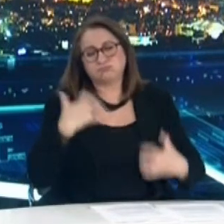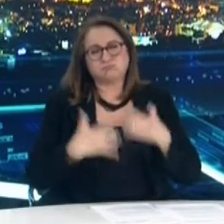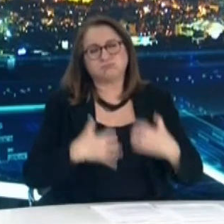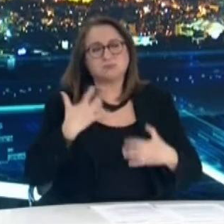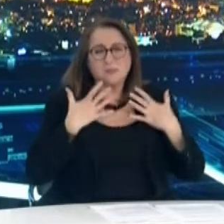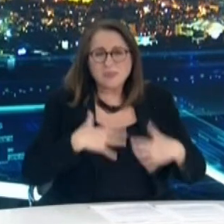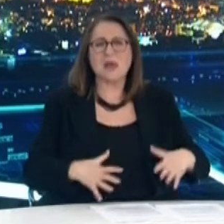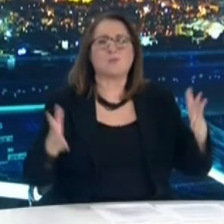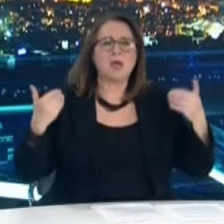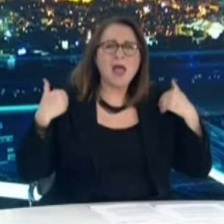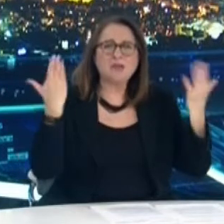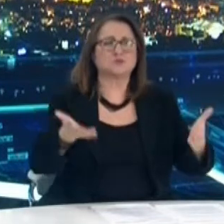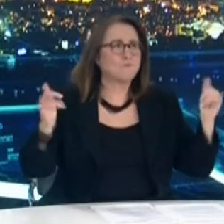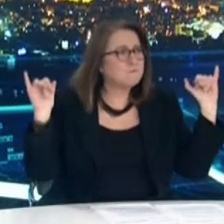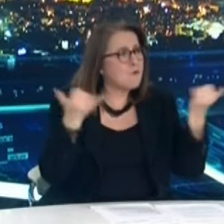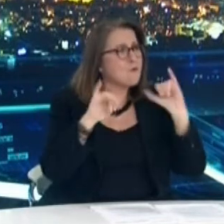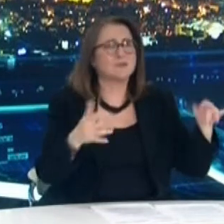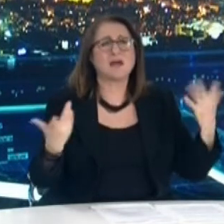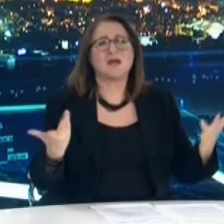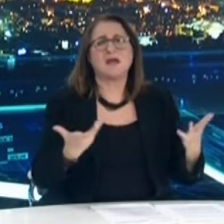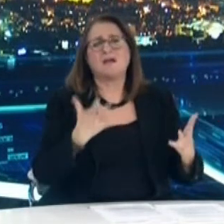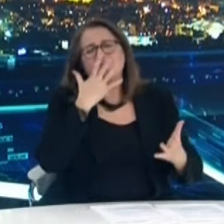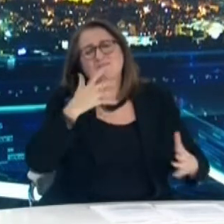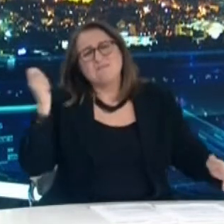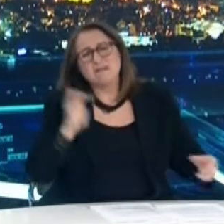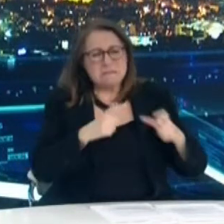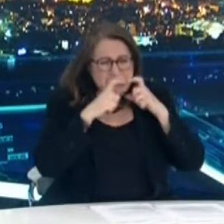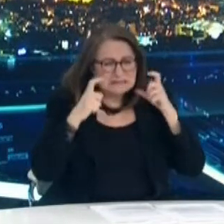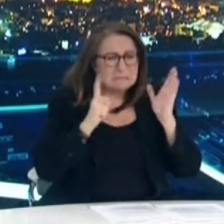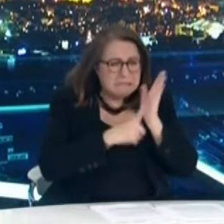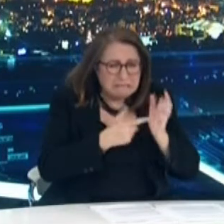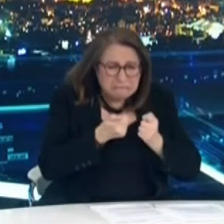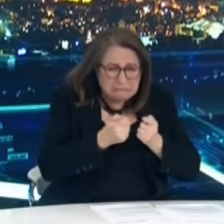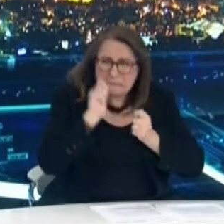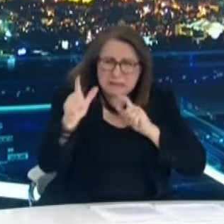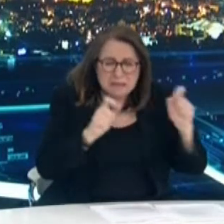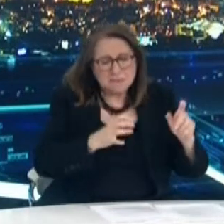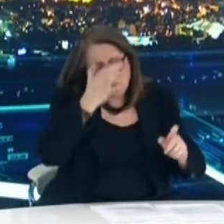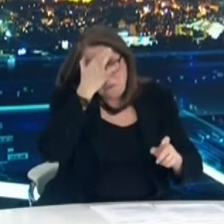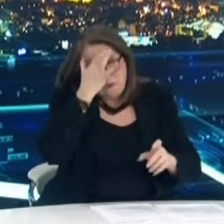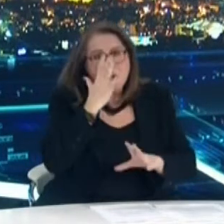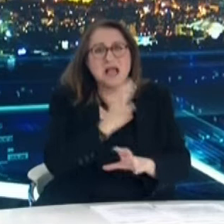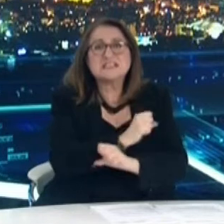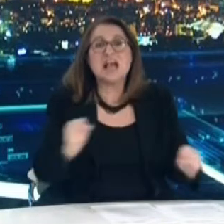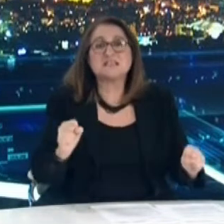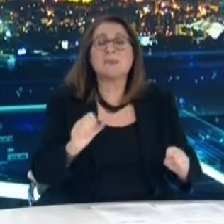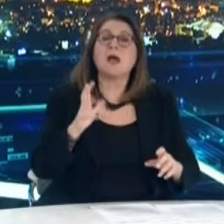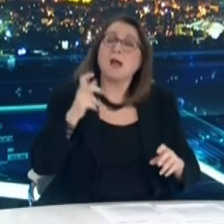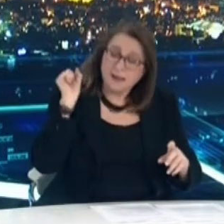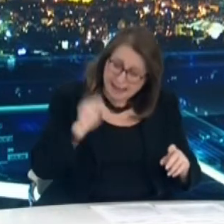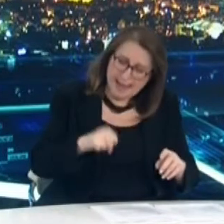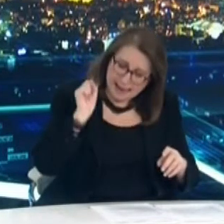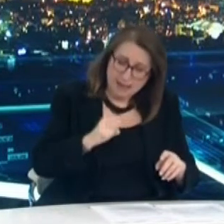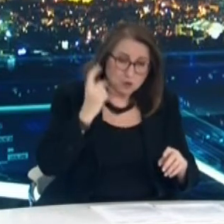που τη συνοδεύουν. Μέχρι όμως να μπορούμε να το κάνουμε με ασφάλεια, μέχρι να εμβολιαστεί το μεγαλύτερο μέρος του πληθυσμού, είναι απαραίτητο να